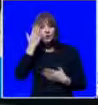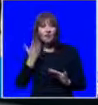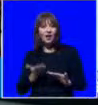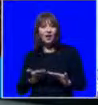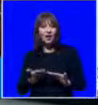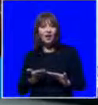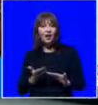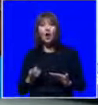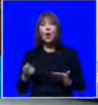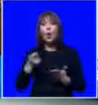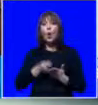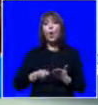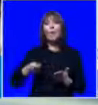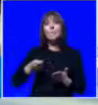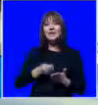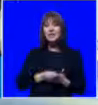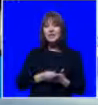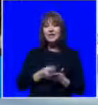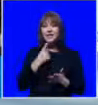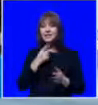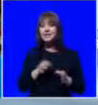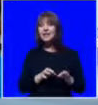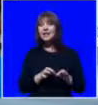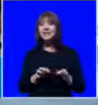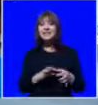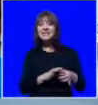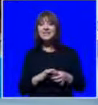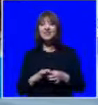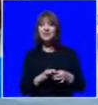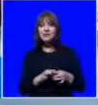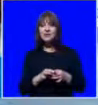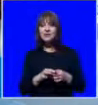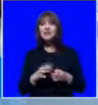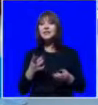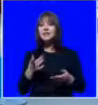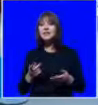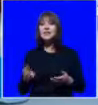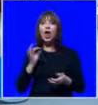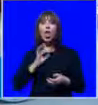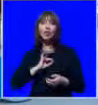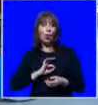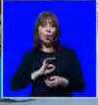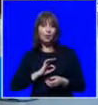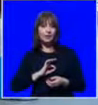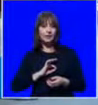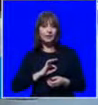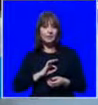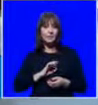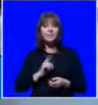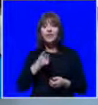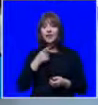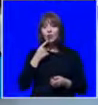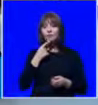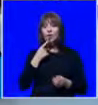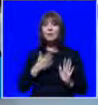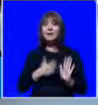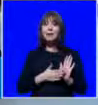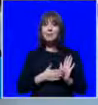И обезщетенията са свързани с размера на осигурителния доход, но той е по-дълъг разговор. Да, когато говорим за осигуровки, говорим за права и за задължения. Точно